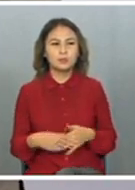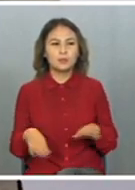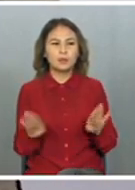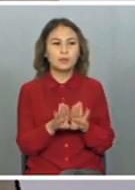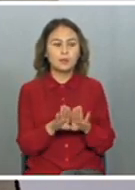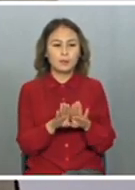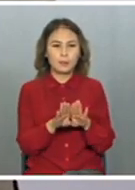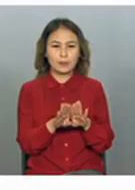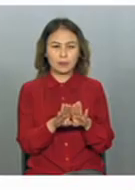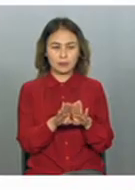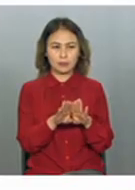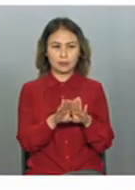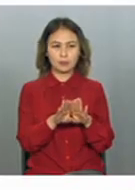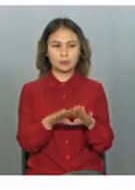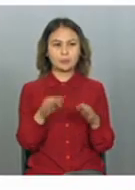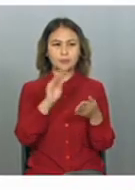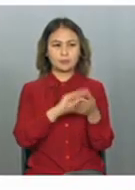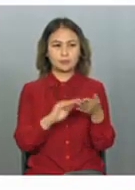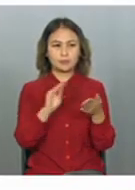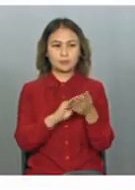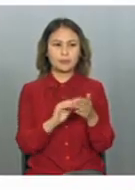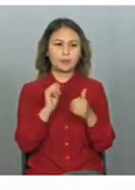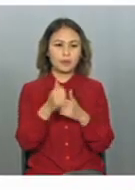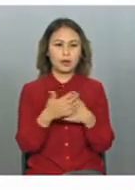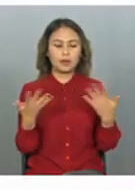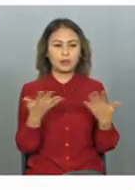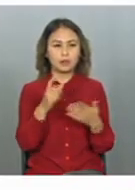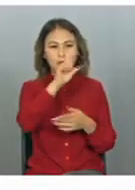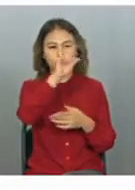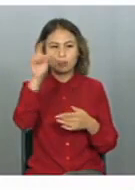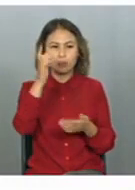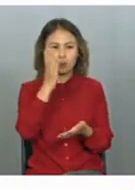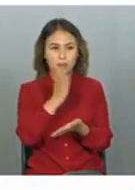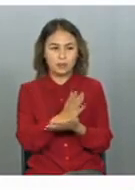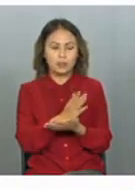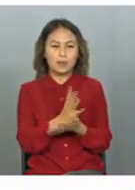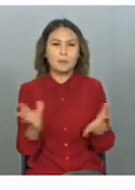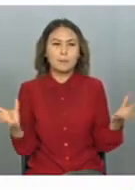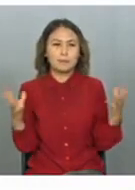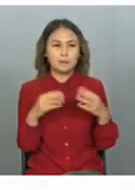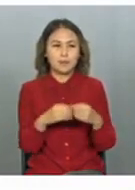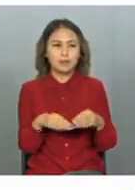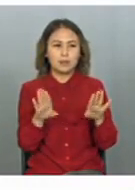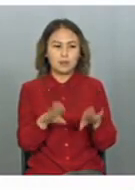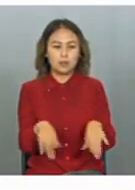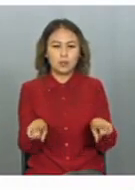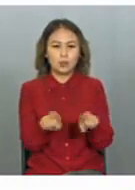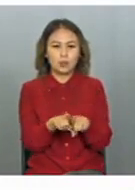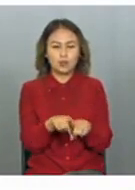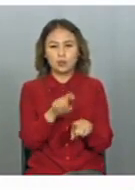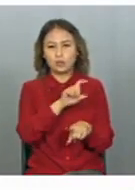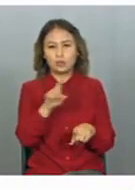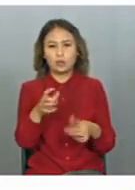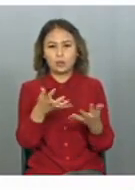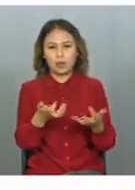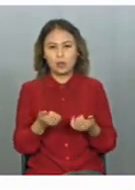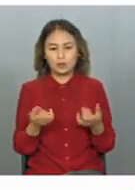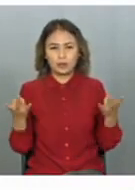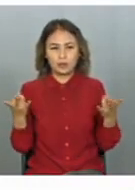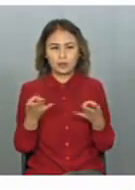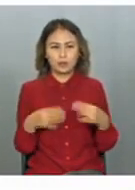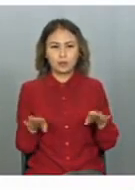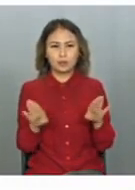adam, bölşektin alımında kanday san bolsa, birlik kesindinin sonça bölügün alı керек. Қазір